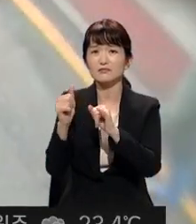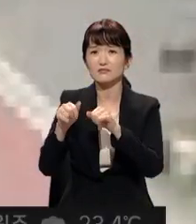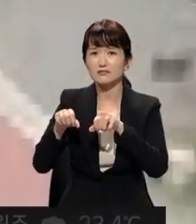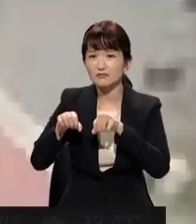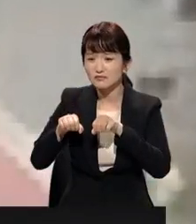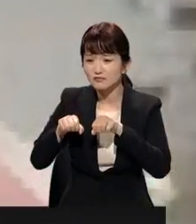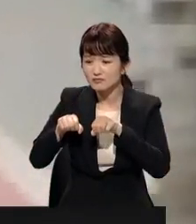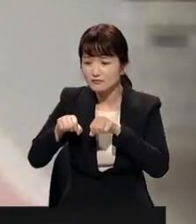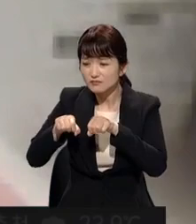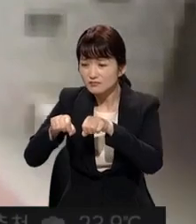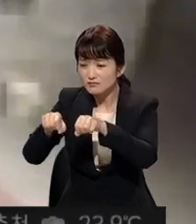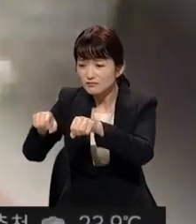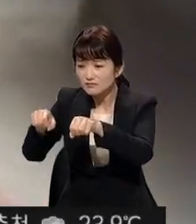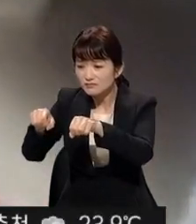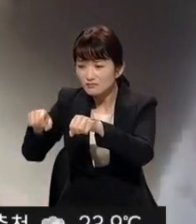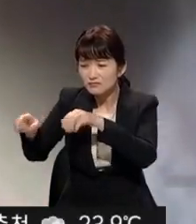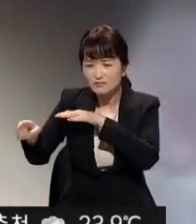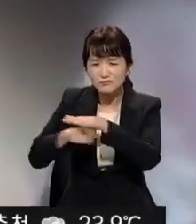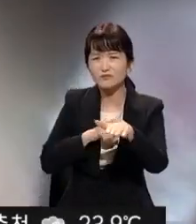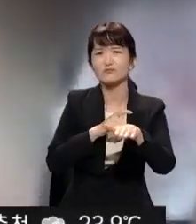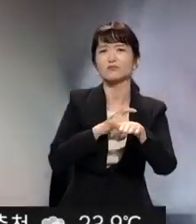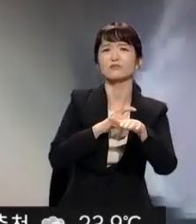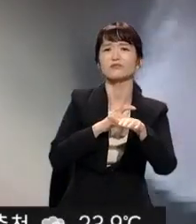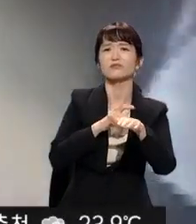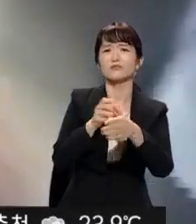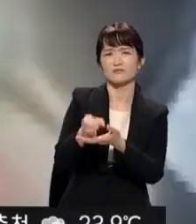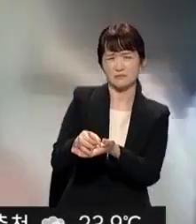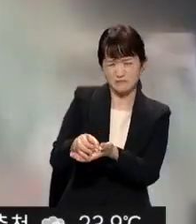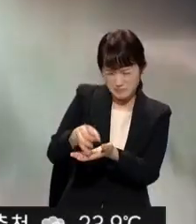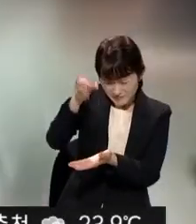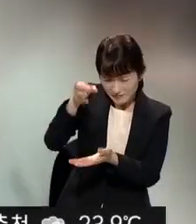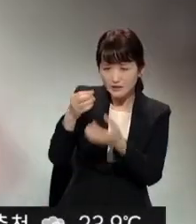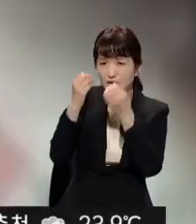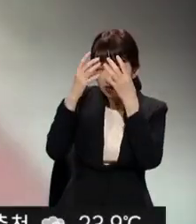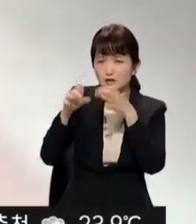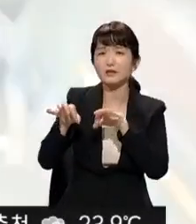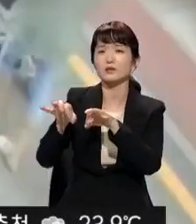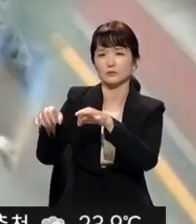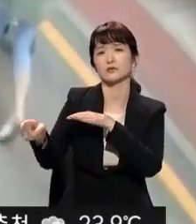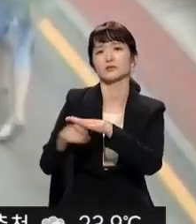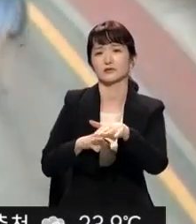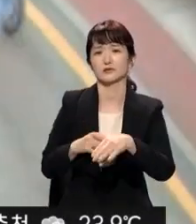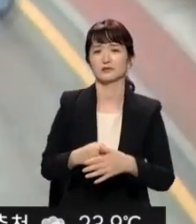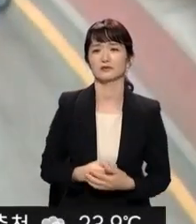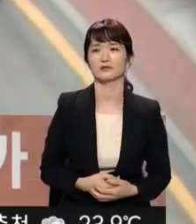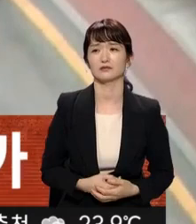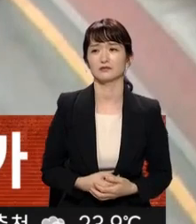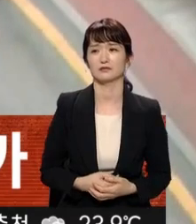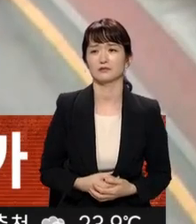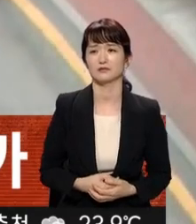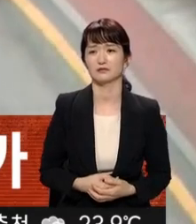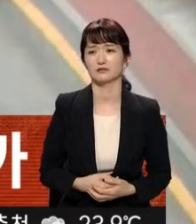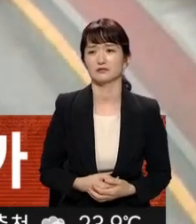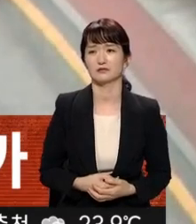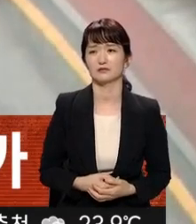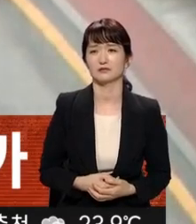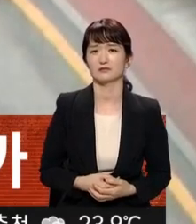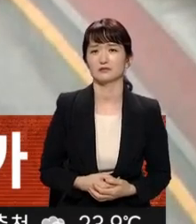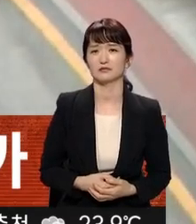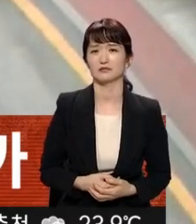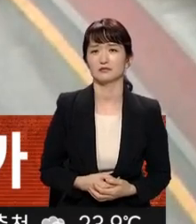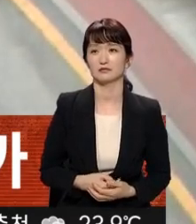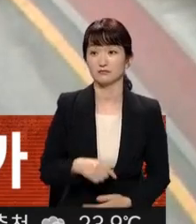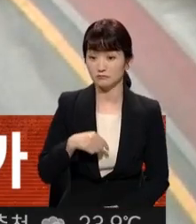이 제보자의 유모차를 훔쳐간 거예요. 그것도 완전 비싸고 완전 새 유모차를요. 네, 그렇습니다. 근데